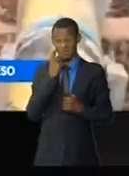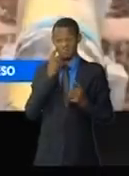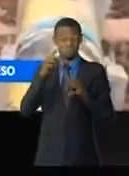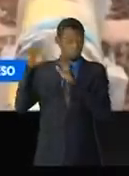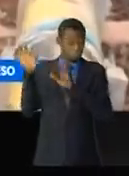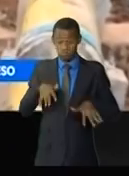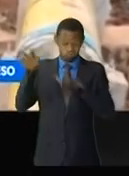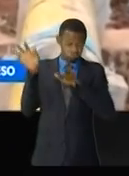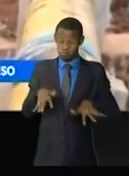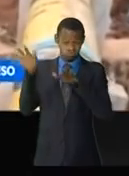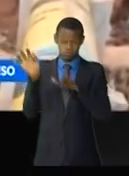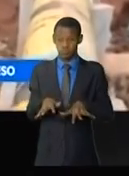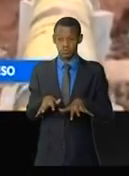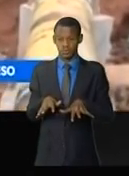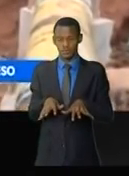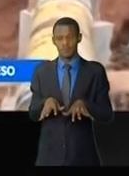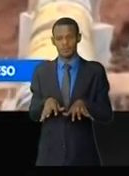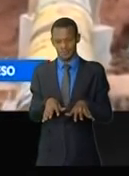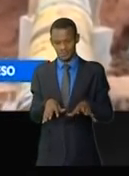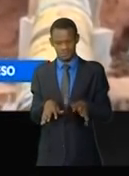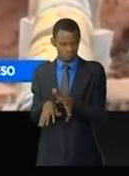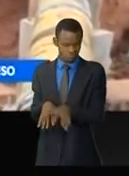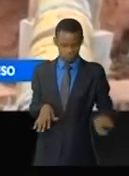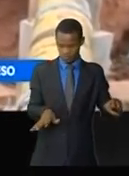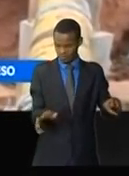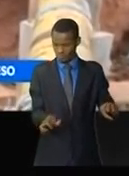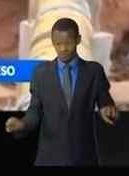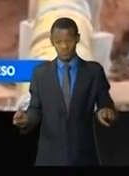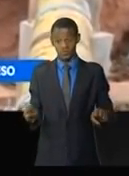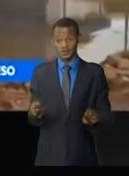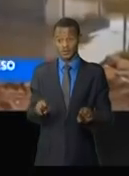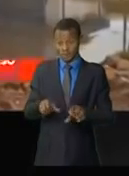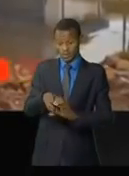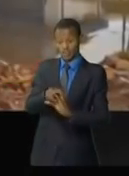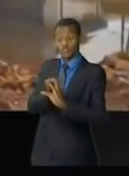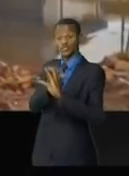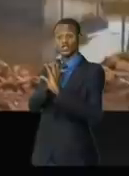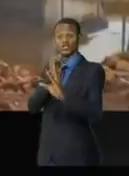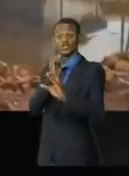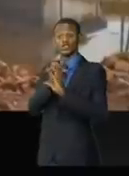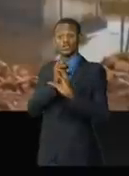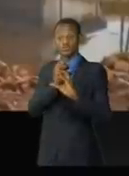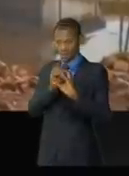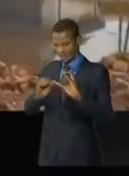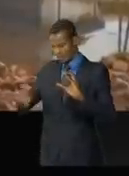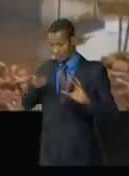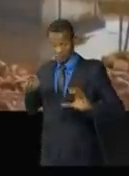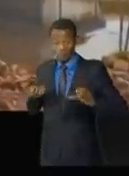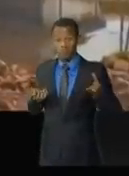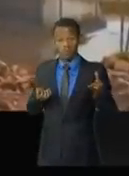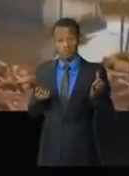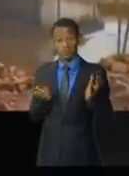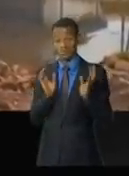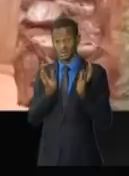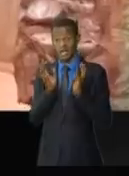Cette érosion risque de priver d'eau potable les habitants du site de Kimilolo. Pour peu qu'on y prête attention,